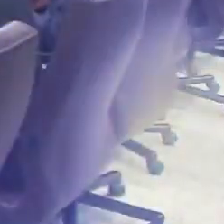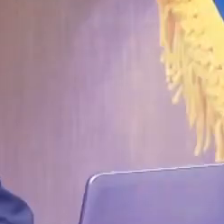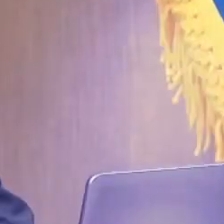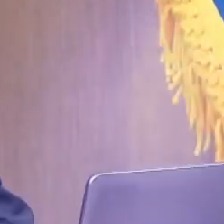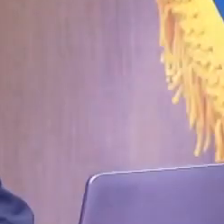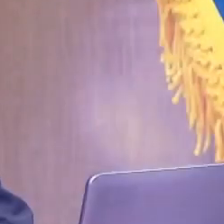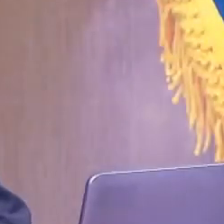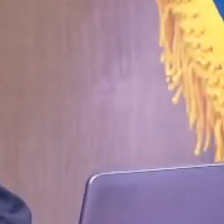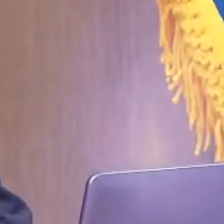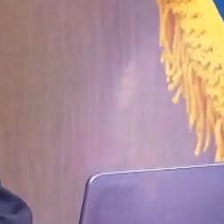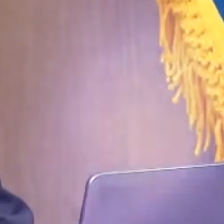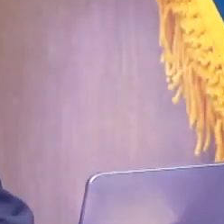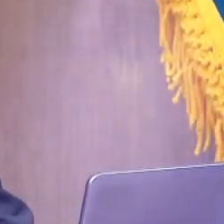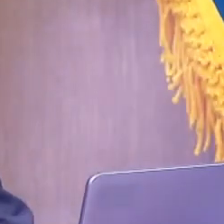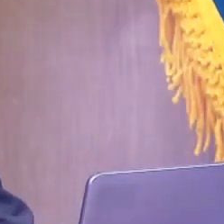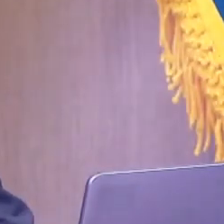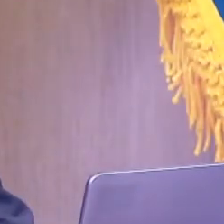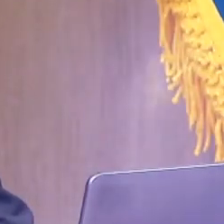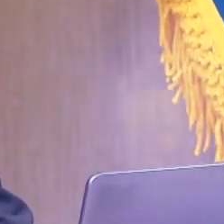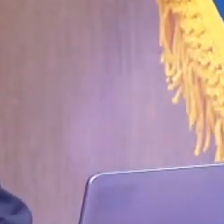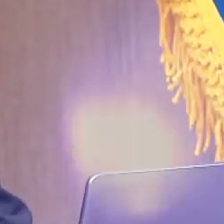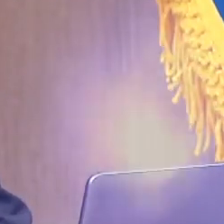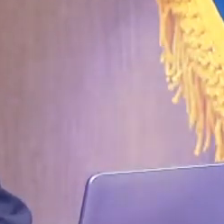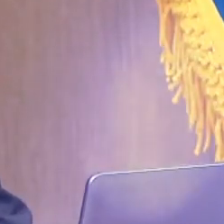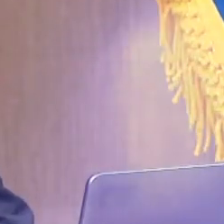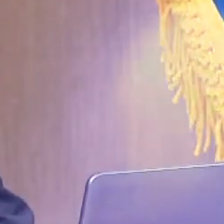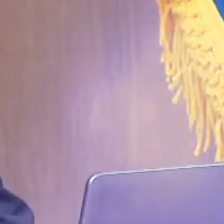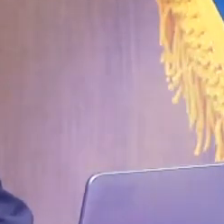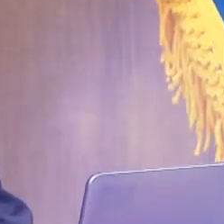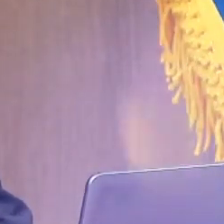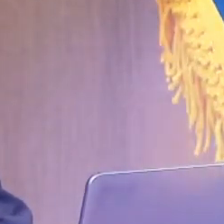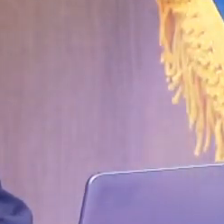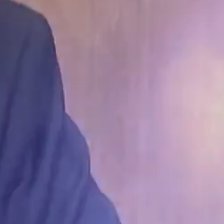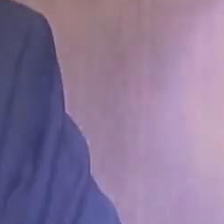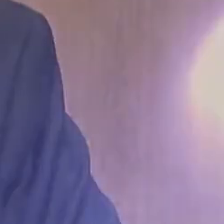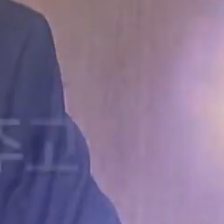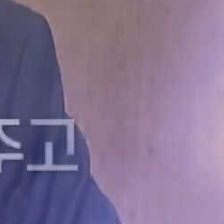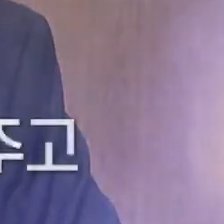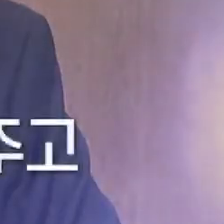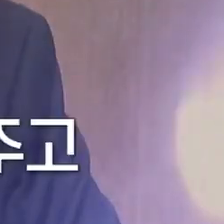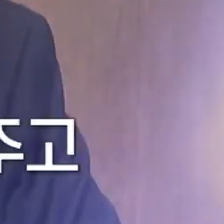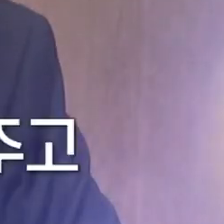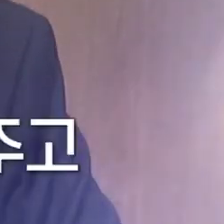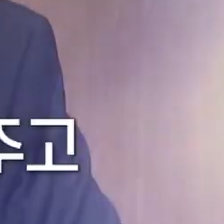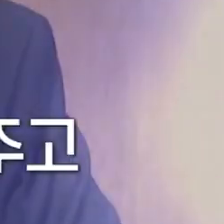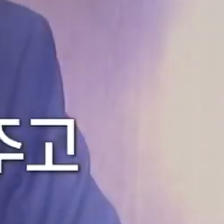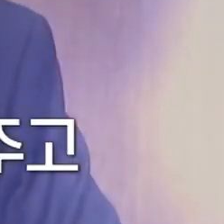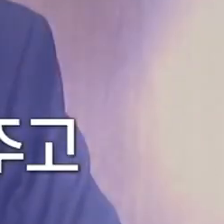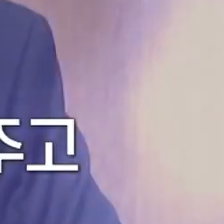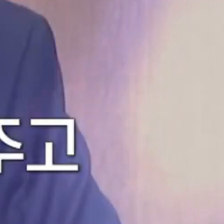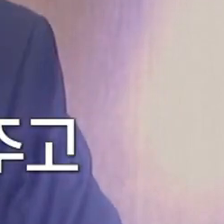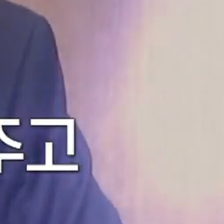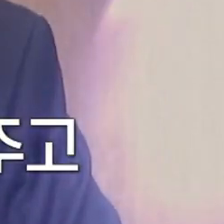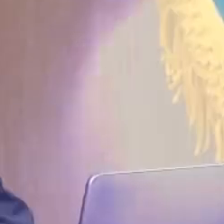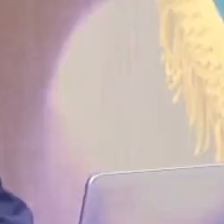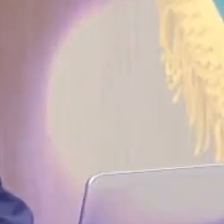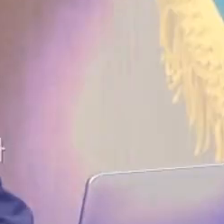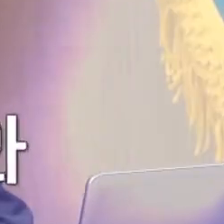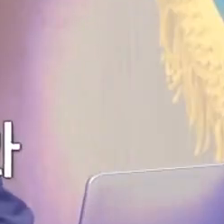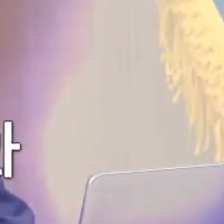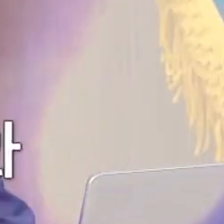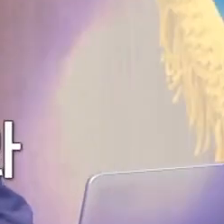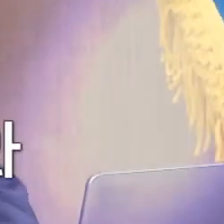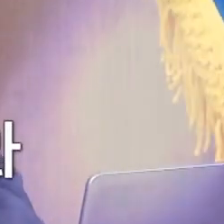지난 수년간 우리 군의 대비 태세와 훈련이 대단히 부족했음을 보여주고